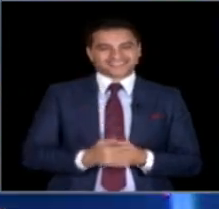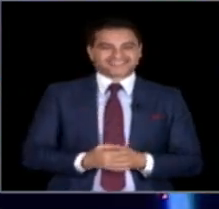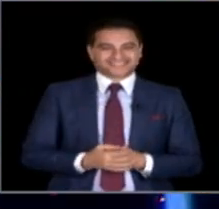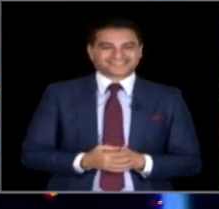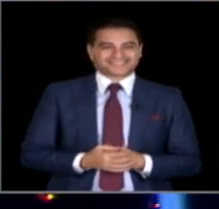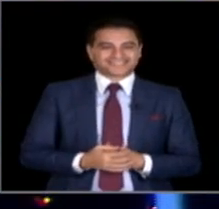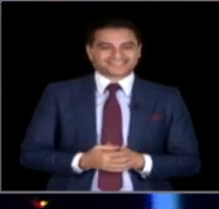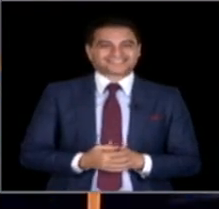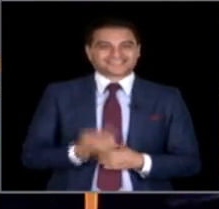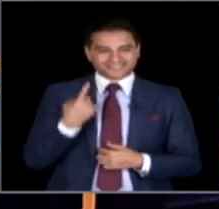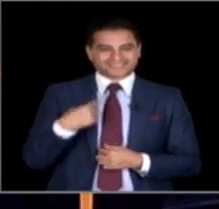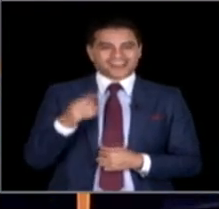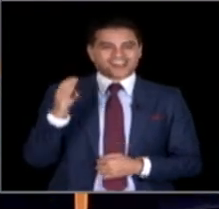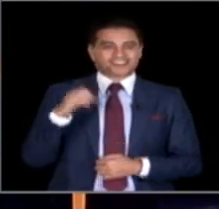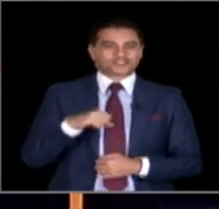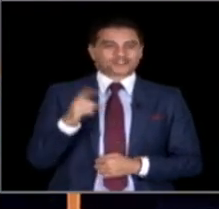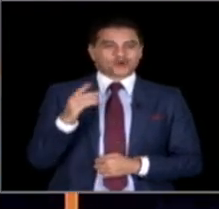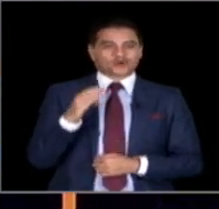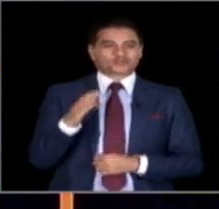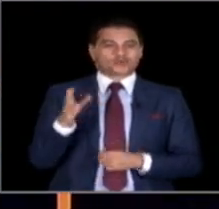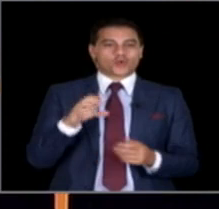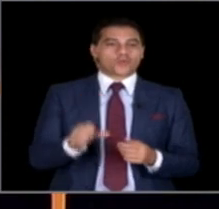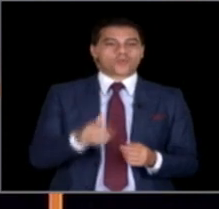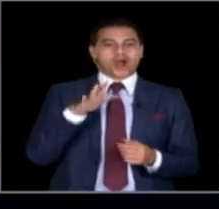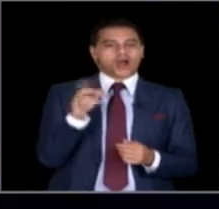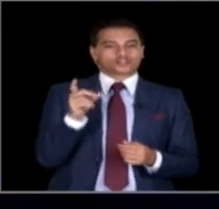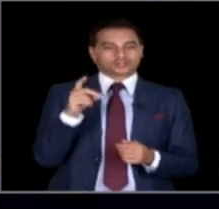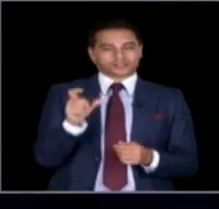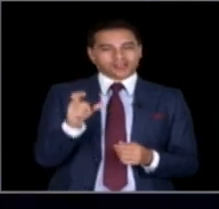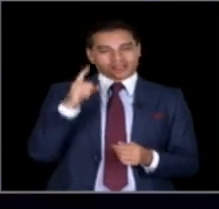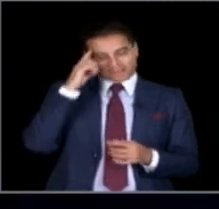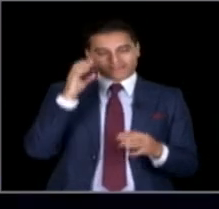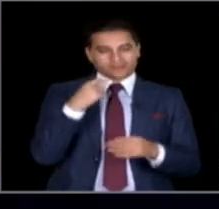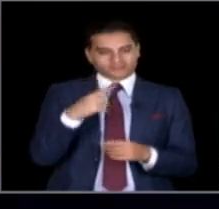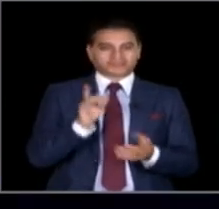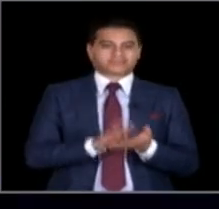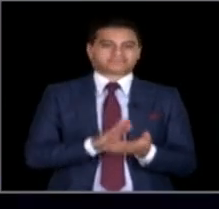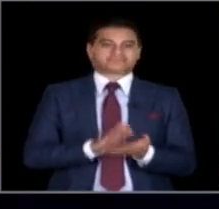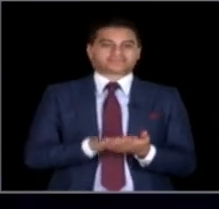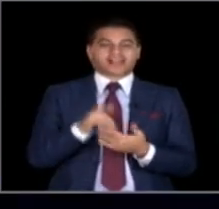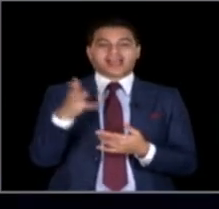فعلا جورج واشنطن، برافو عليك يا محمد، لأنك بتفكر. النتيجة اتغيرت